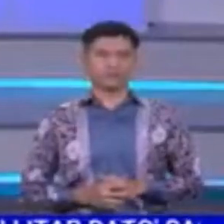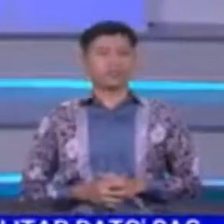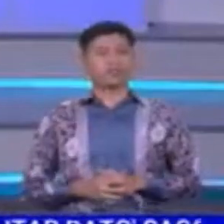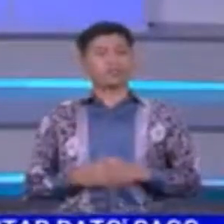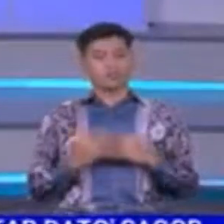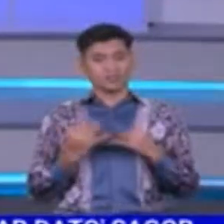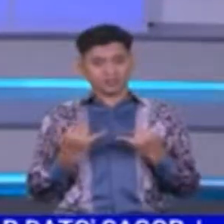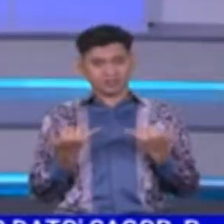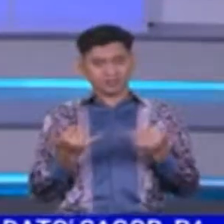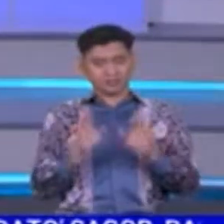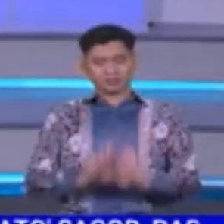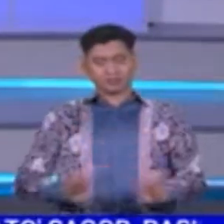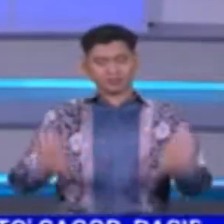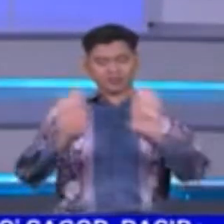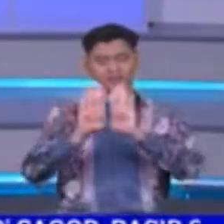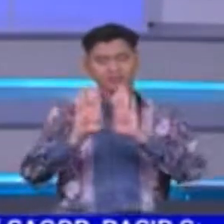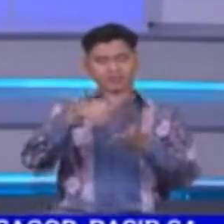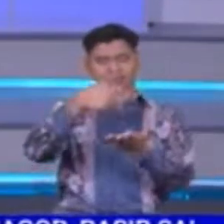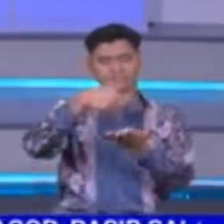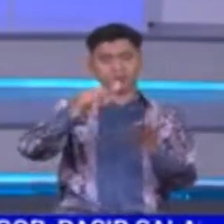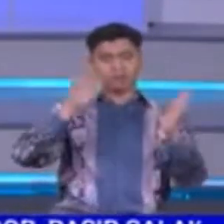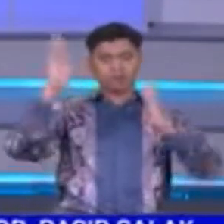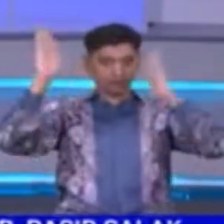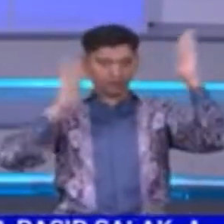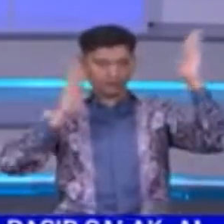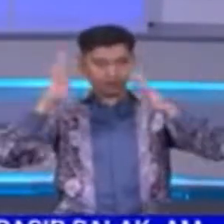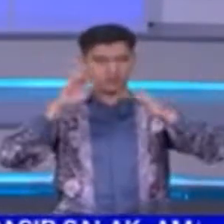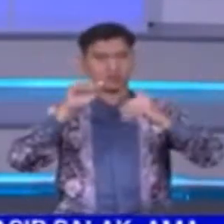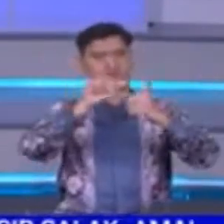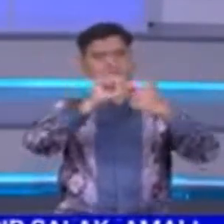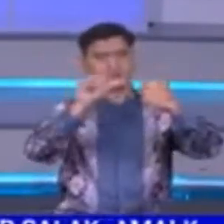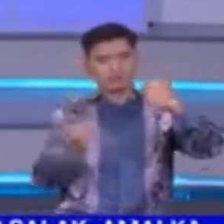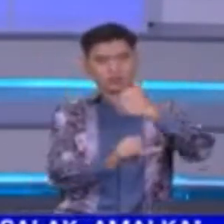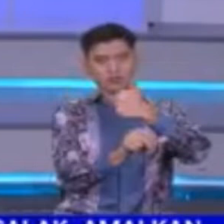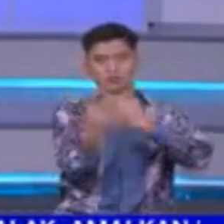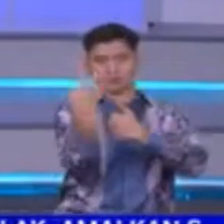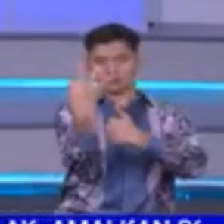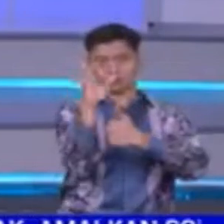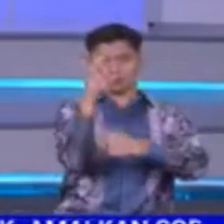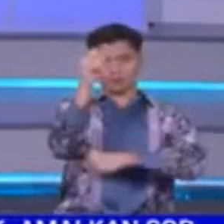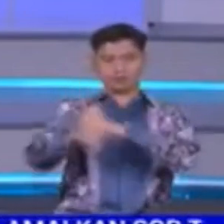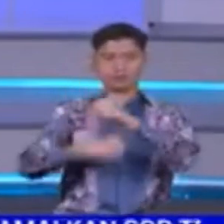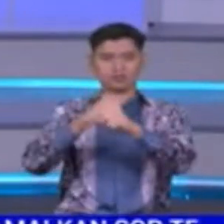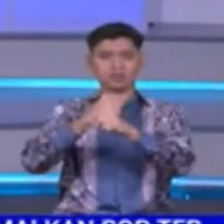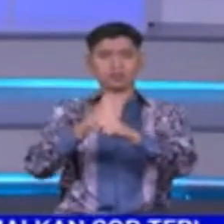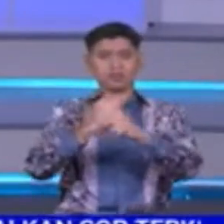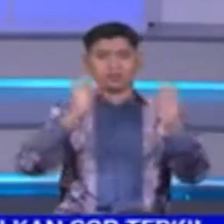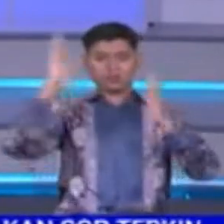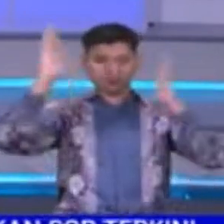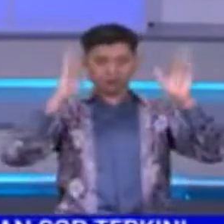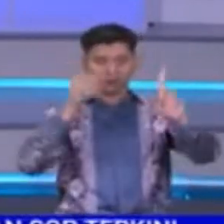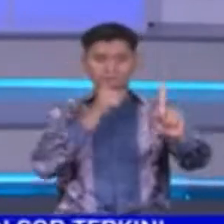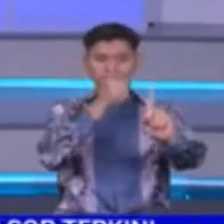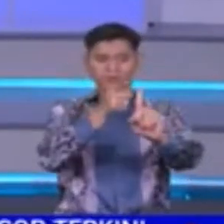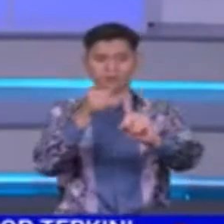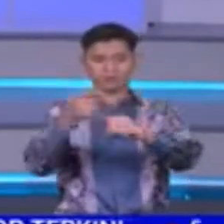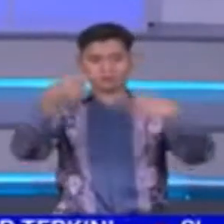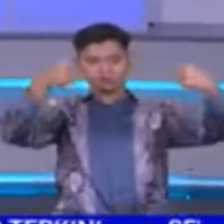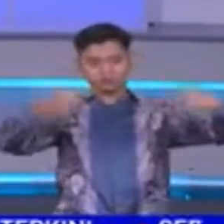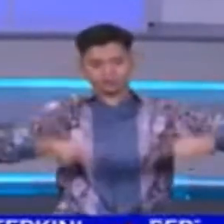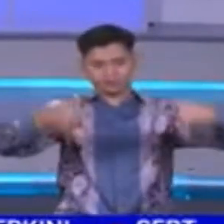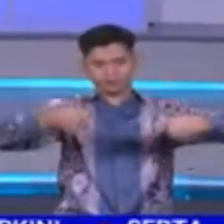Paedan ini perkembangan skuad bola sepak kebangsaan bawah 19 tahun negara akan memfokuskan beberapa perlawanan